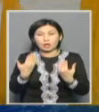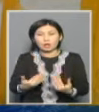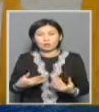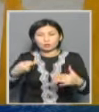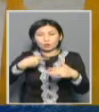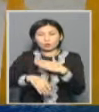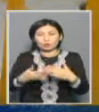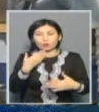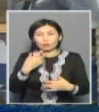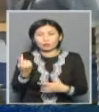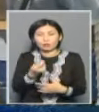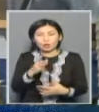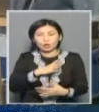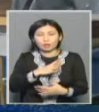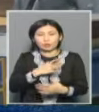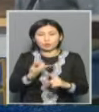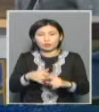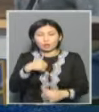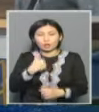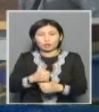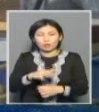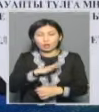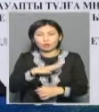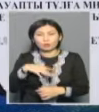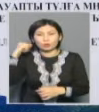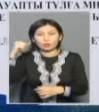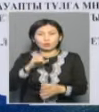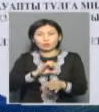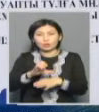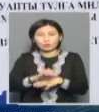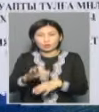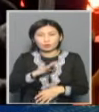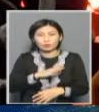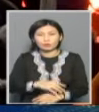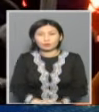нарықта сұраныс аз, сол себепті басым бөлігі Өзбекстанға экспортталады.